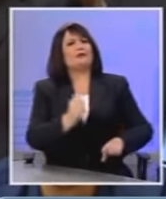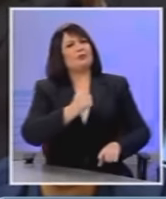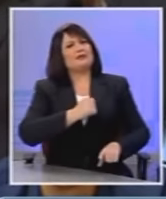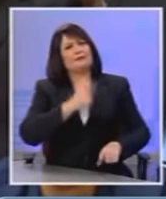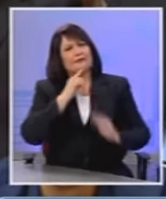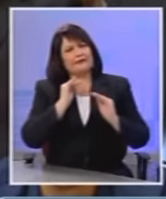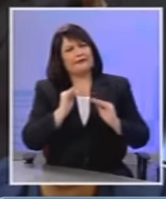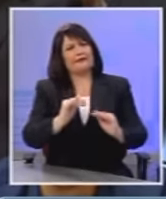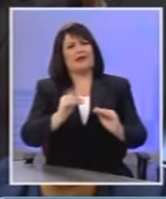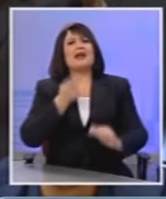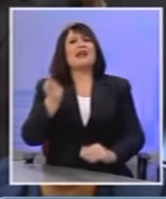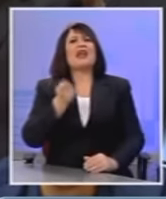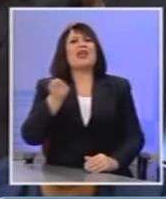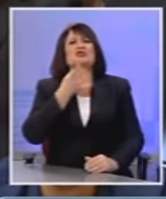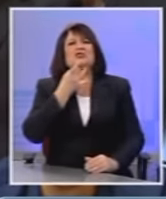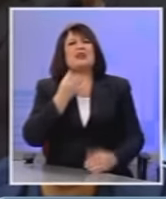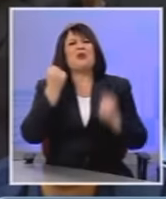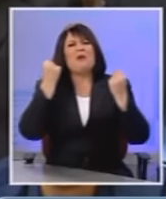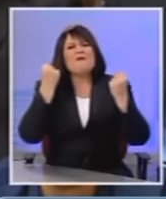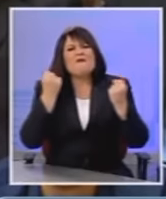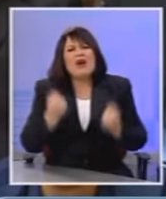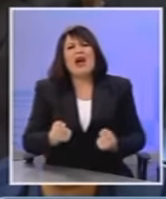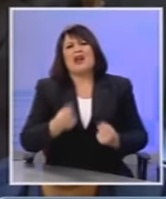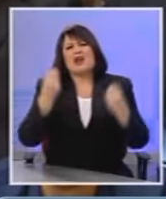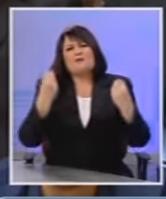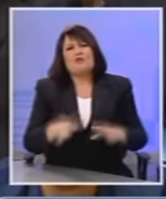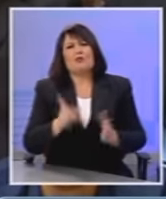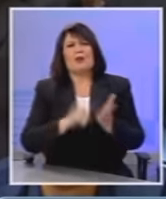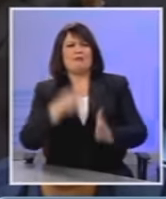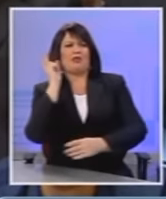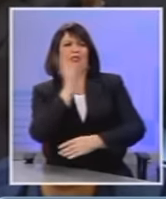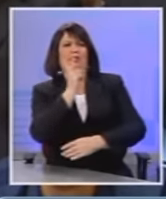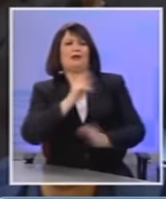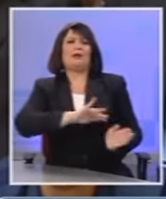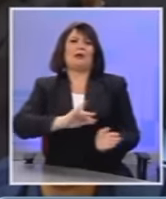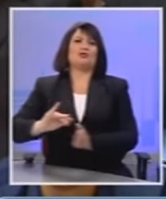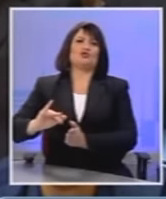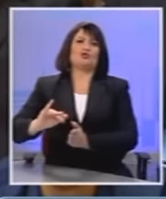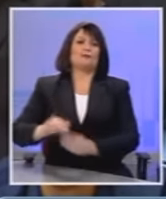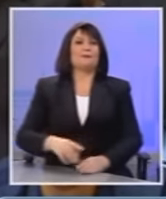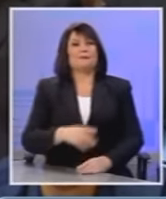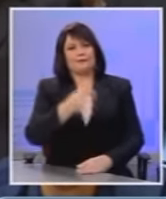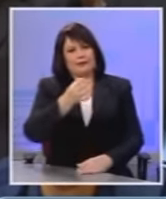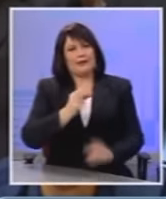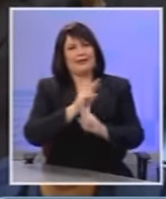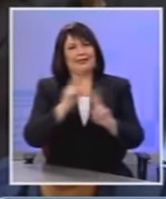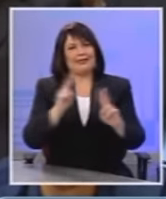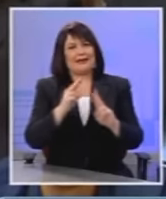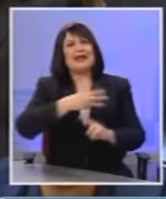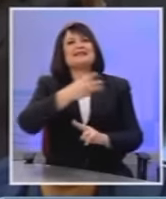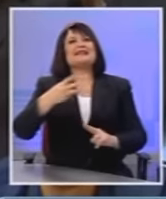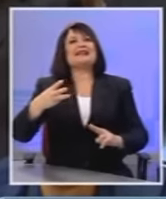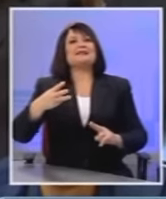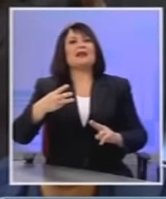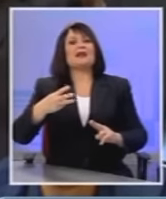ότι το χρέος είναι επαχθές και επωνίδιστο και πρέπει να καταγγελθεί, ξεκαθαρίσατε την παράταξή σας και από αυτούς